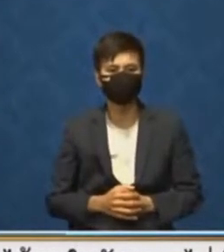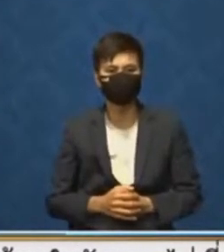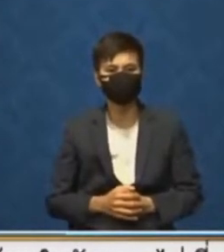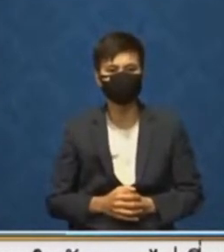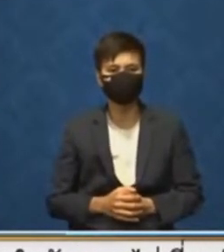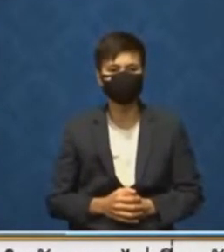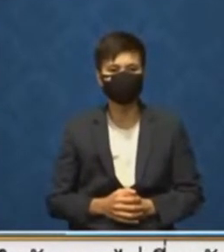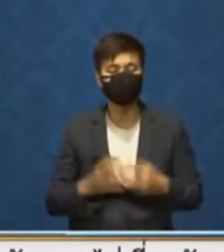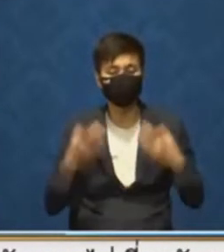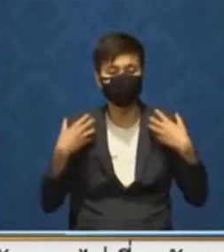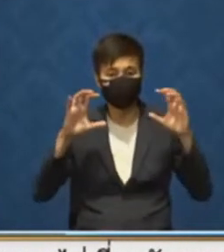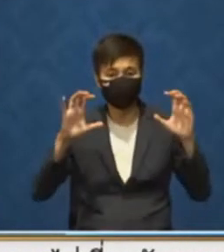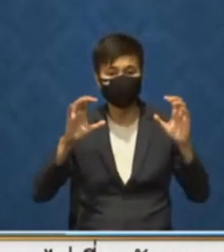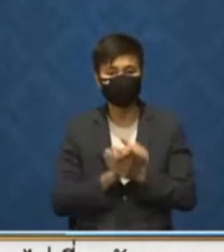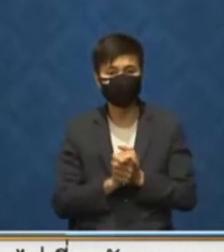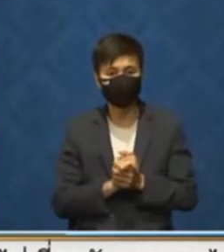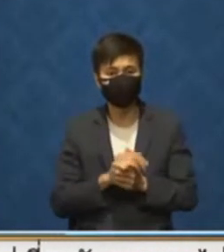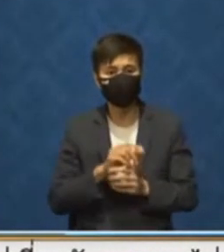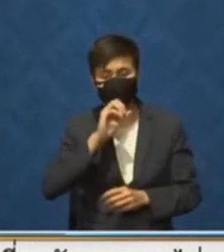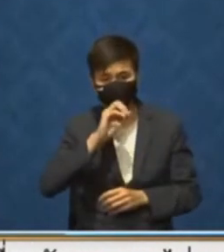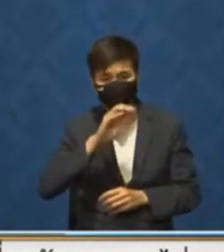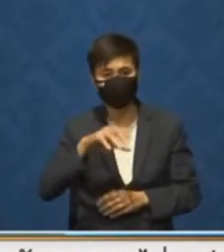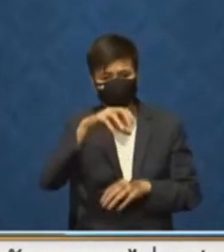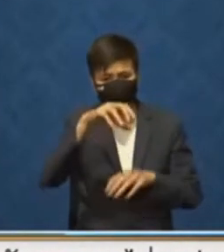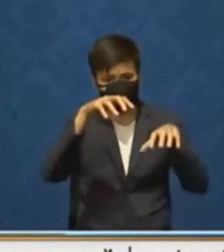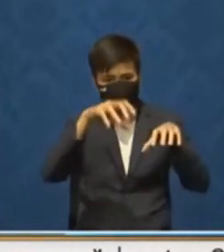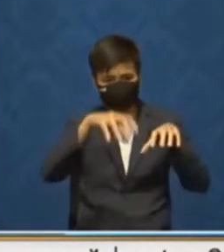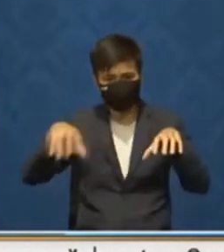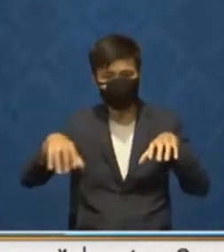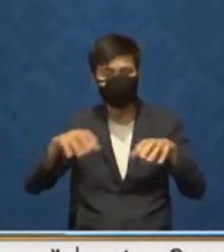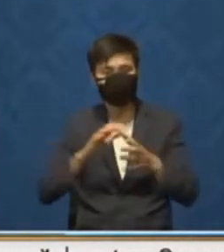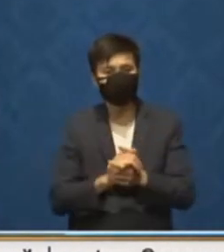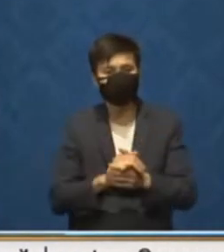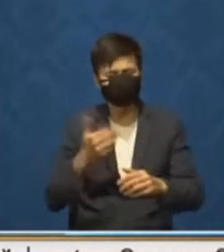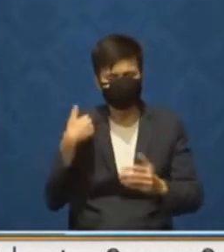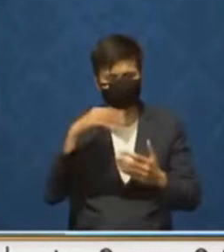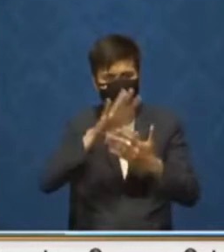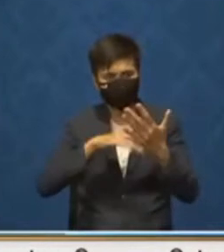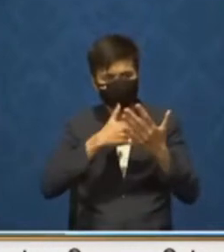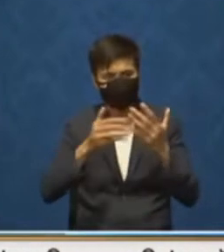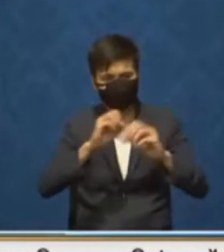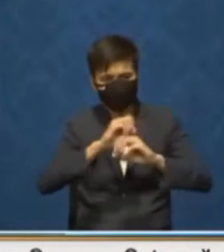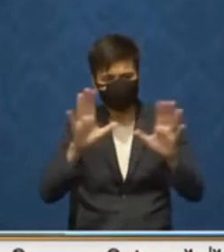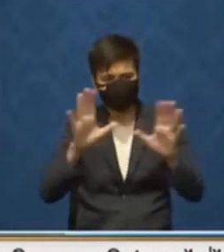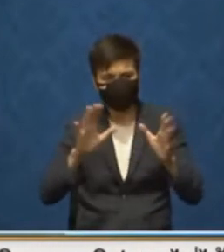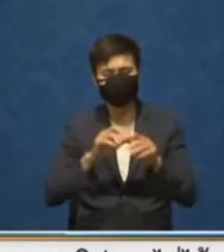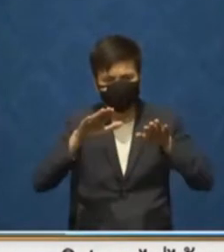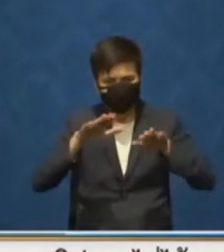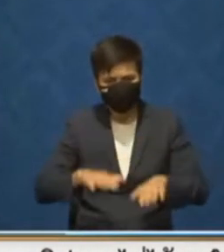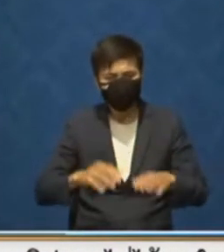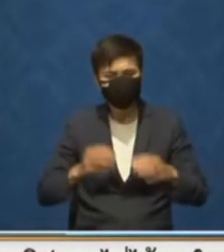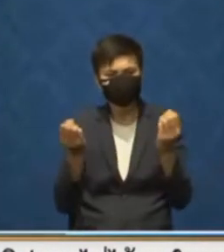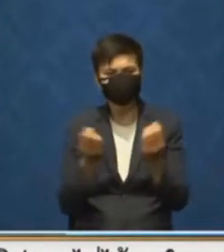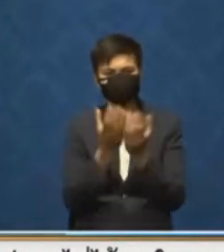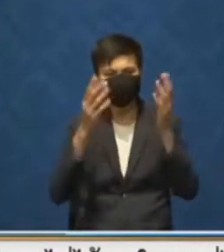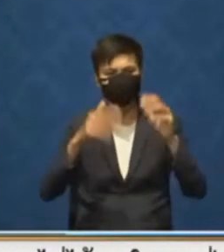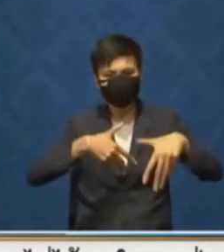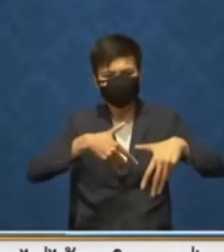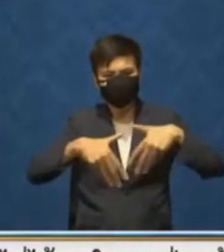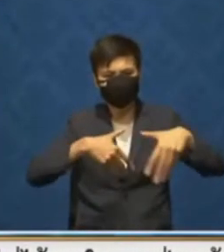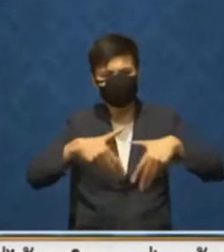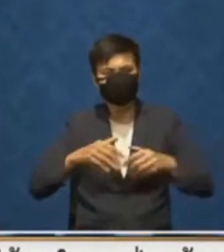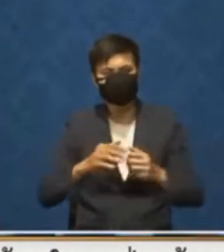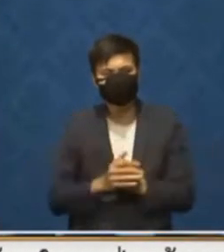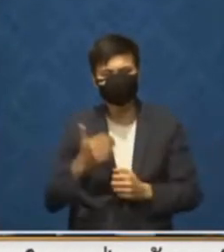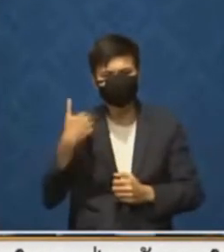รัฐบาลได้ยินอยากให้ทุกเรื่องงานอีกแห่งที่ 8การที่ชัดเจนเพื่อลดความเสียหายและความเดือดร้อนของพี่น้องประชาชนจากภัยพิบัติ